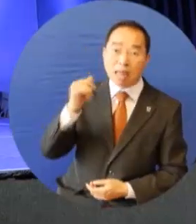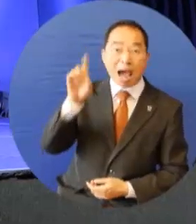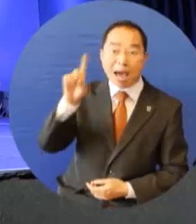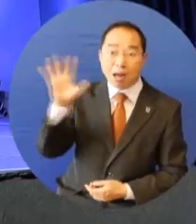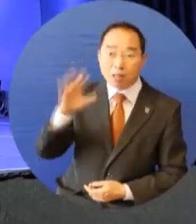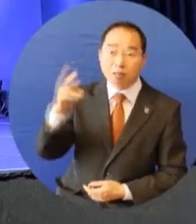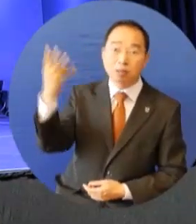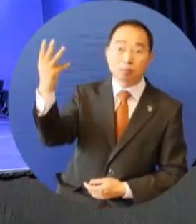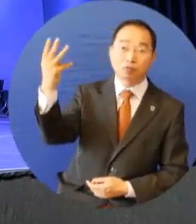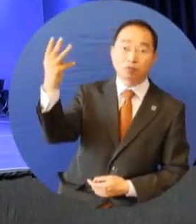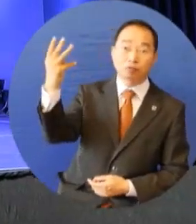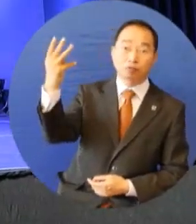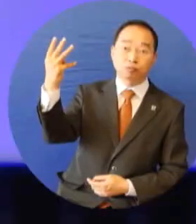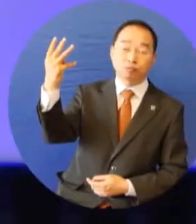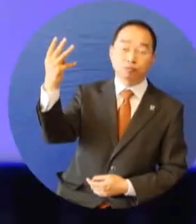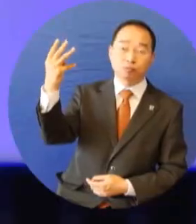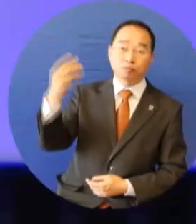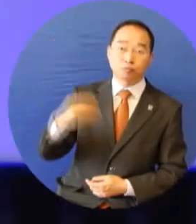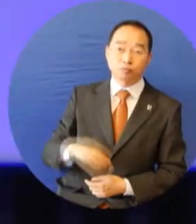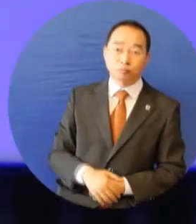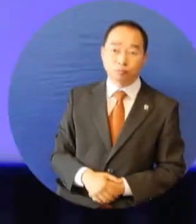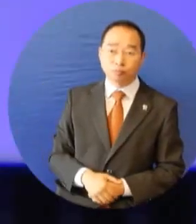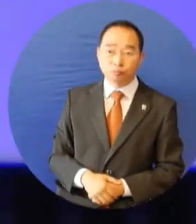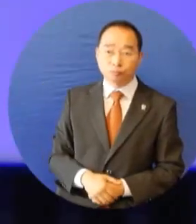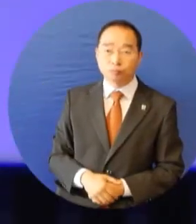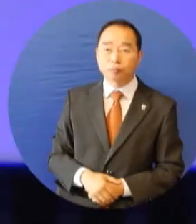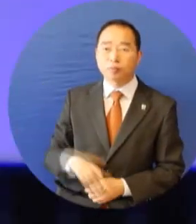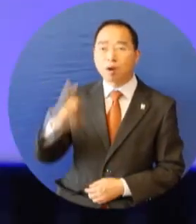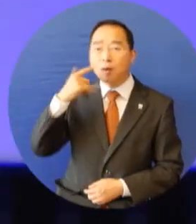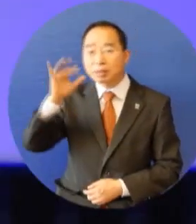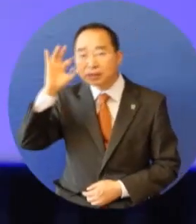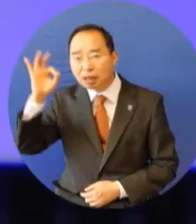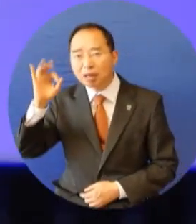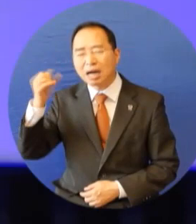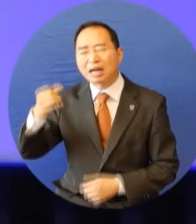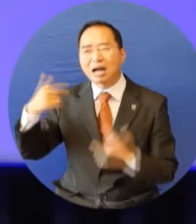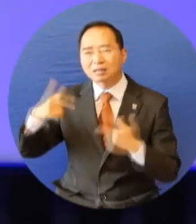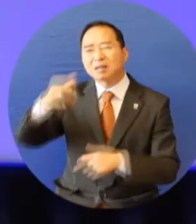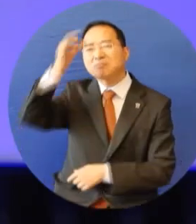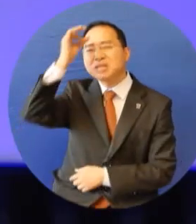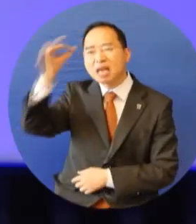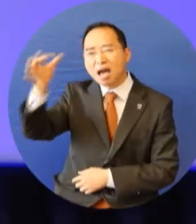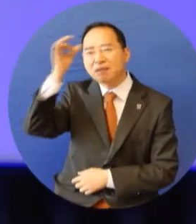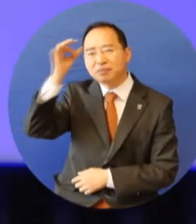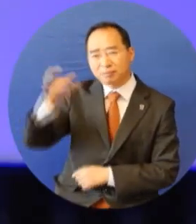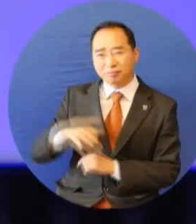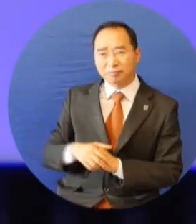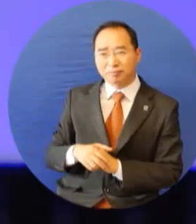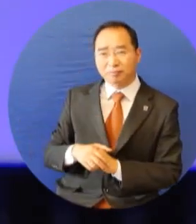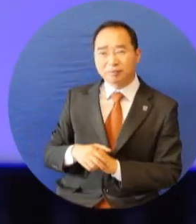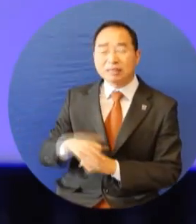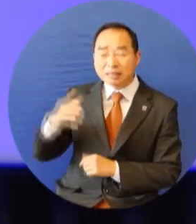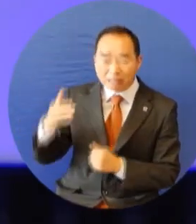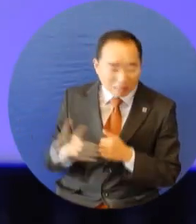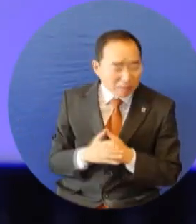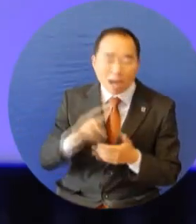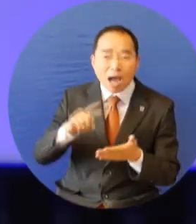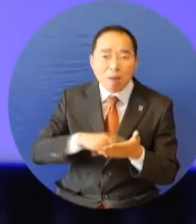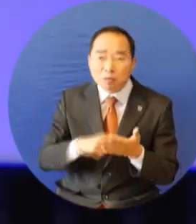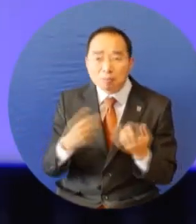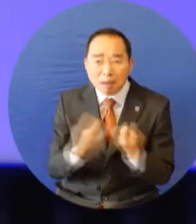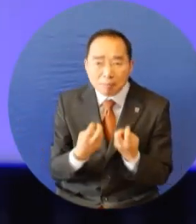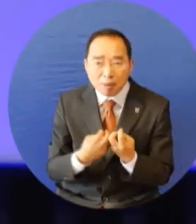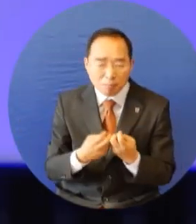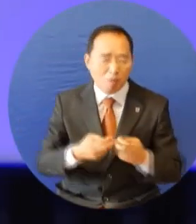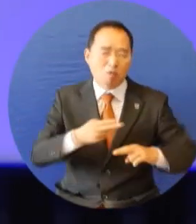해야 되기 때문이다. 한 분도 아니고 세 분이나. 그래서 나는 죄송한